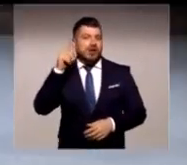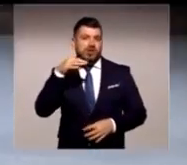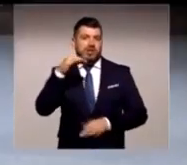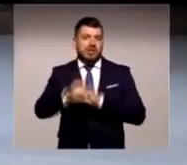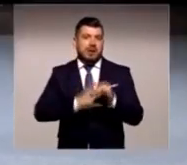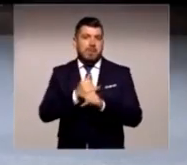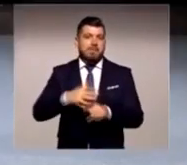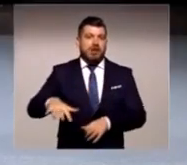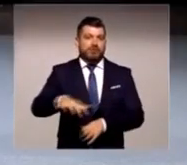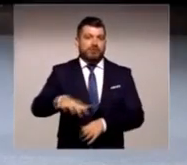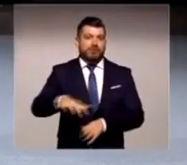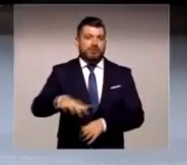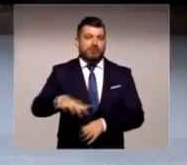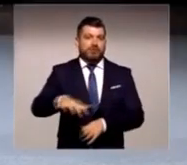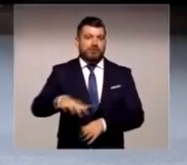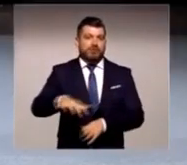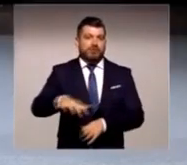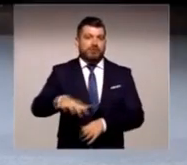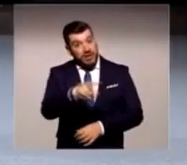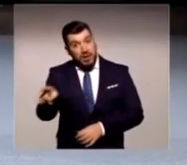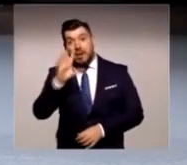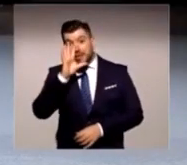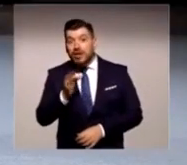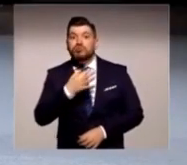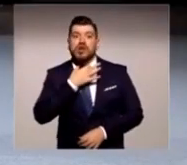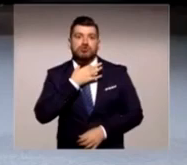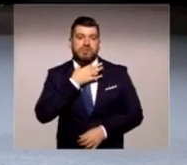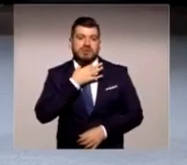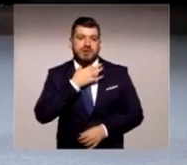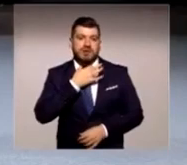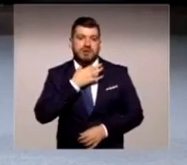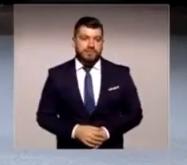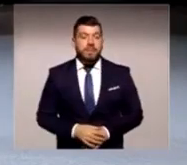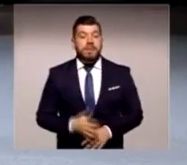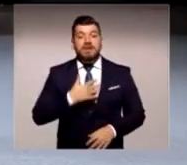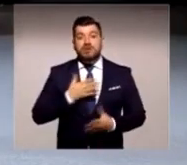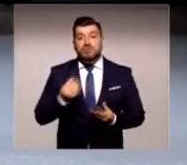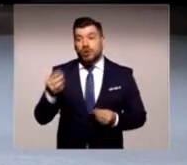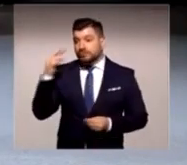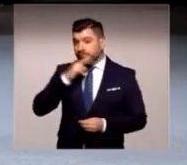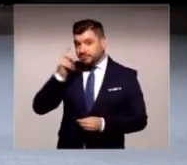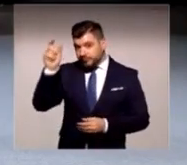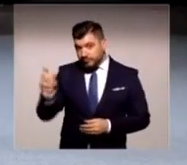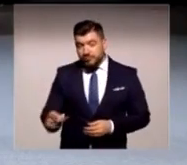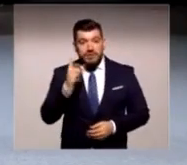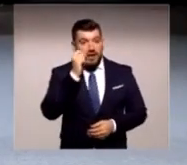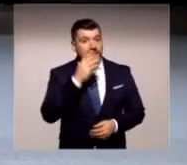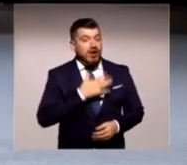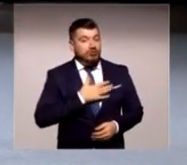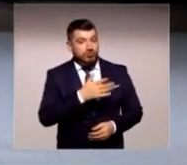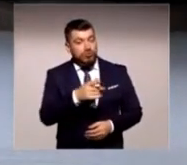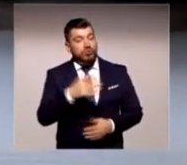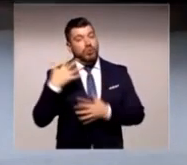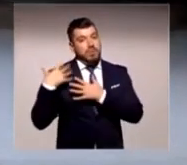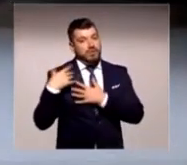που τους χρειαζόμαστε και πρέπει να τους δώσουμε. Ευχαριστούμε λοιπόν πάρα πολύ, κύριε Πρόεδρε. Ευχαριστώ πολύ, κύριε Δήμα. Πάμε καλά.